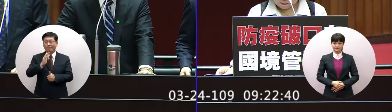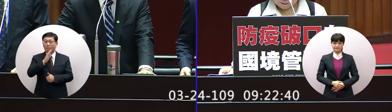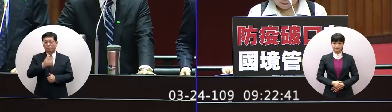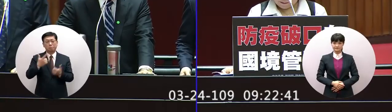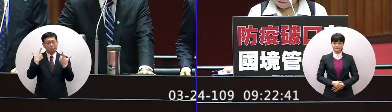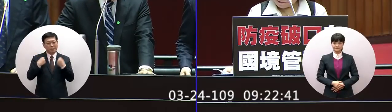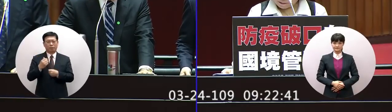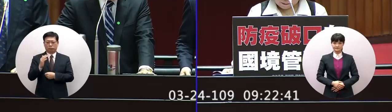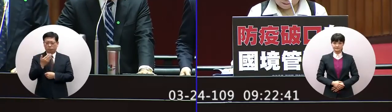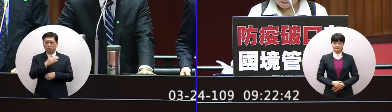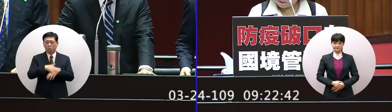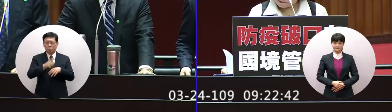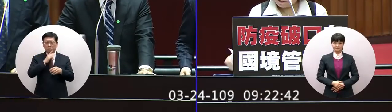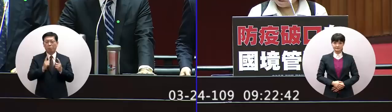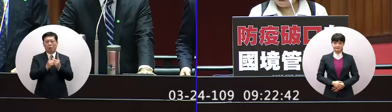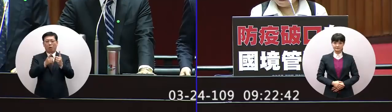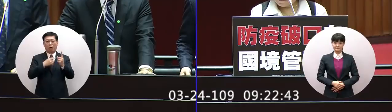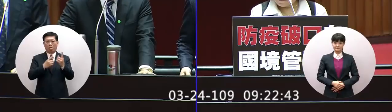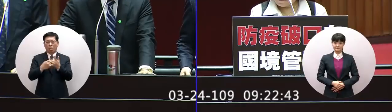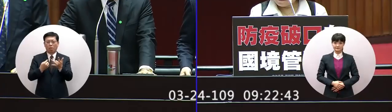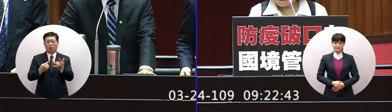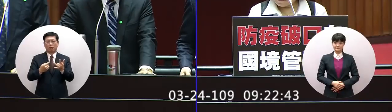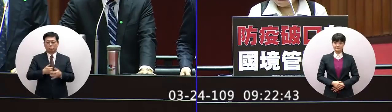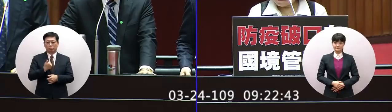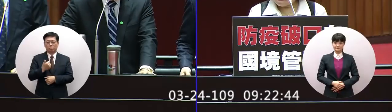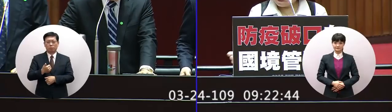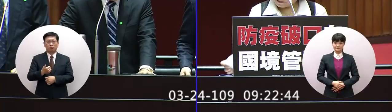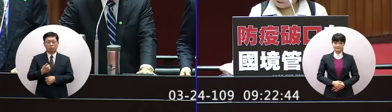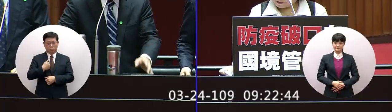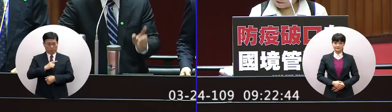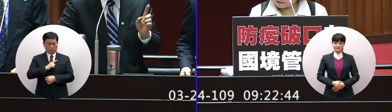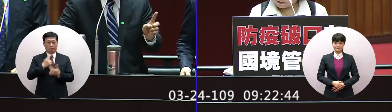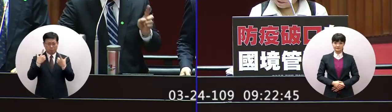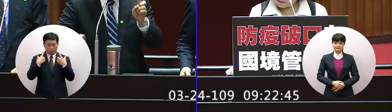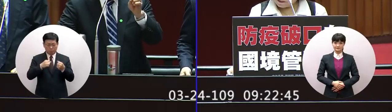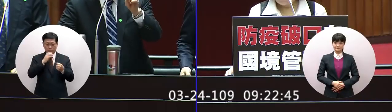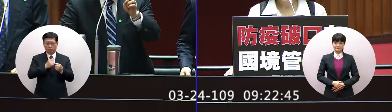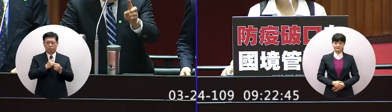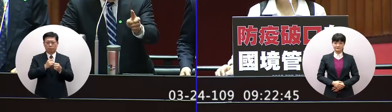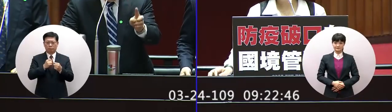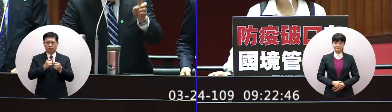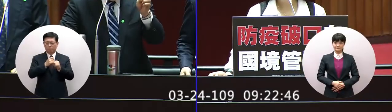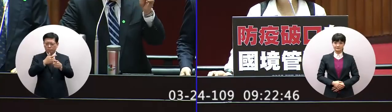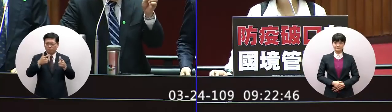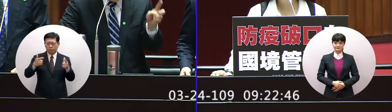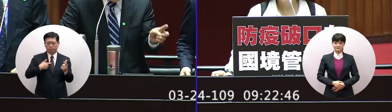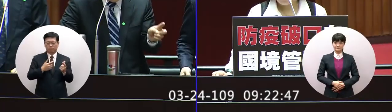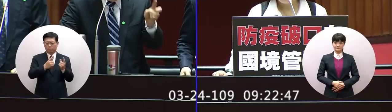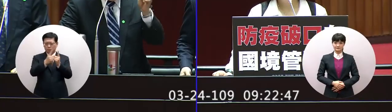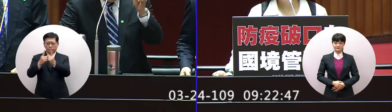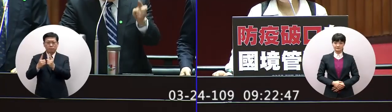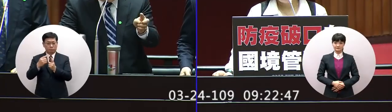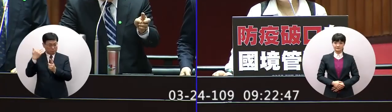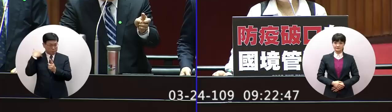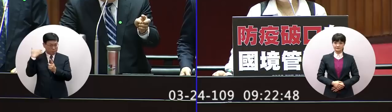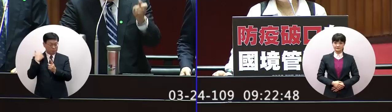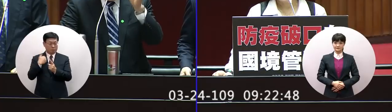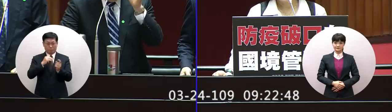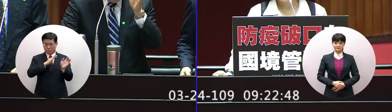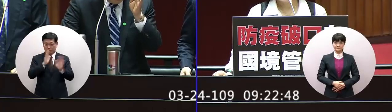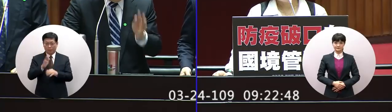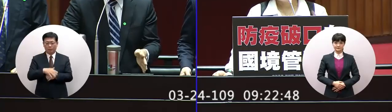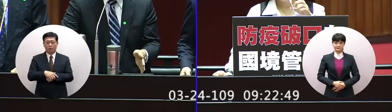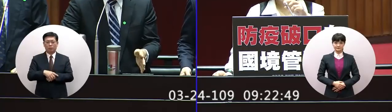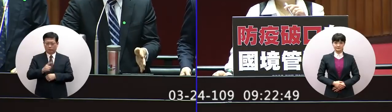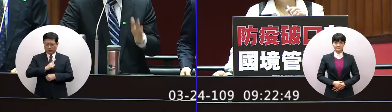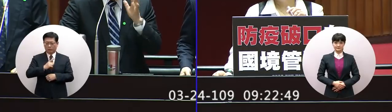难免有一些案例。那确实我们基于各种案例的实际发生情况，